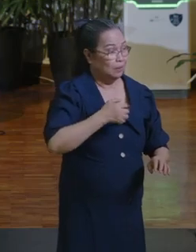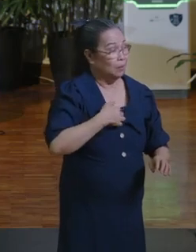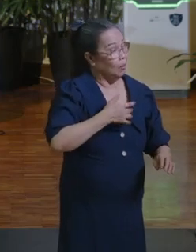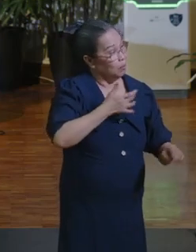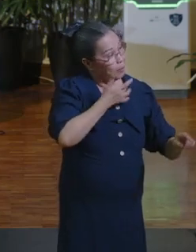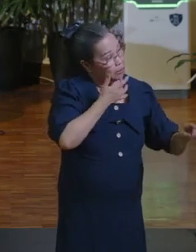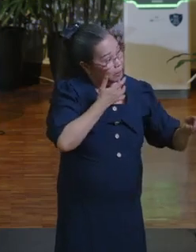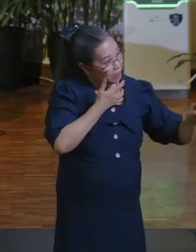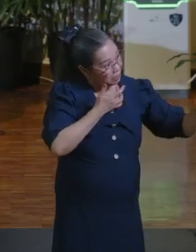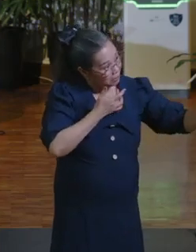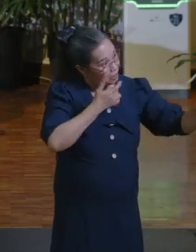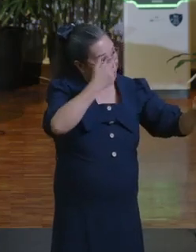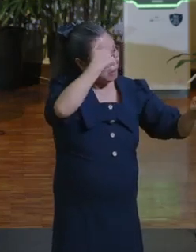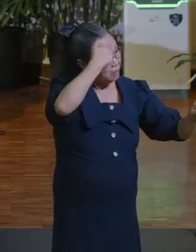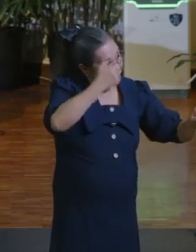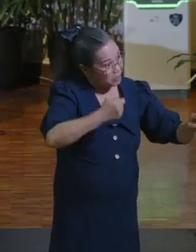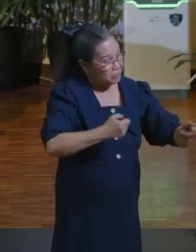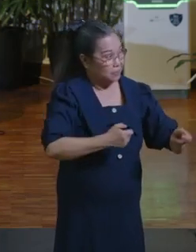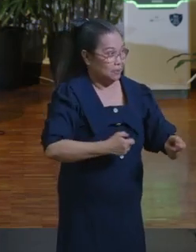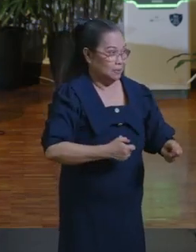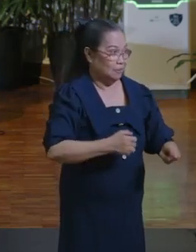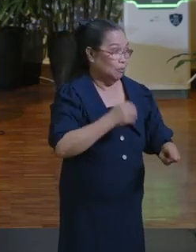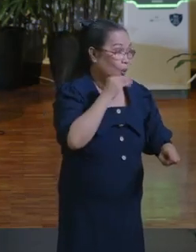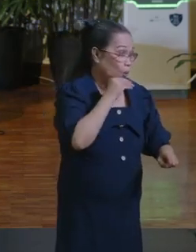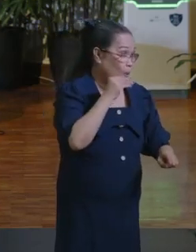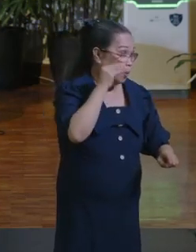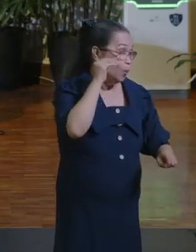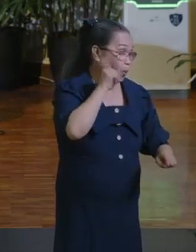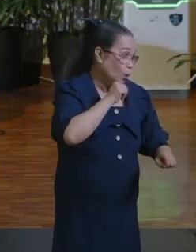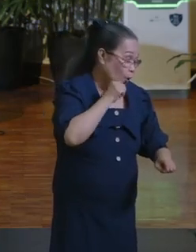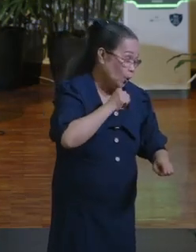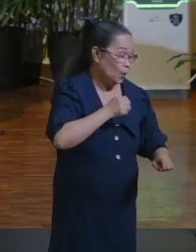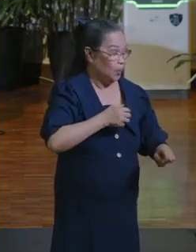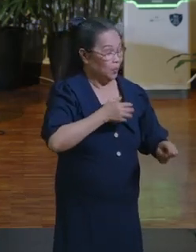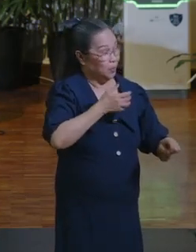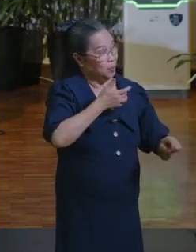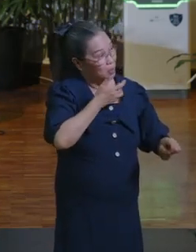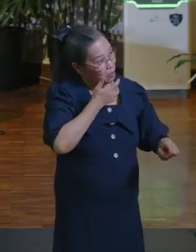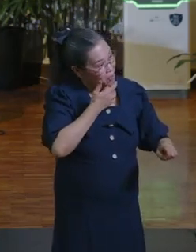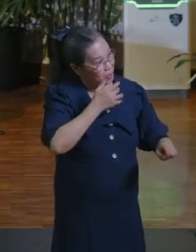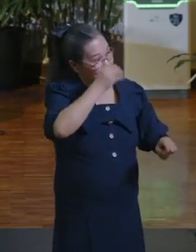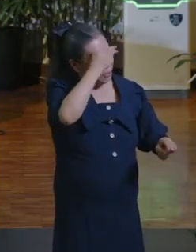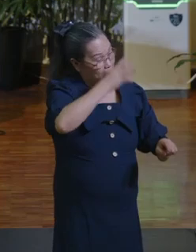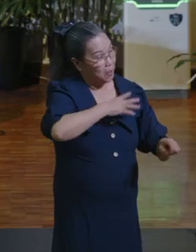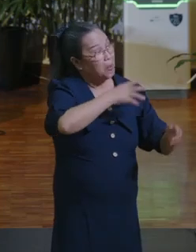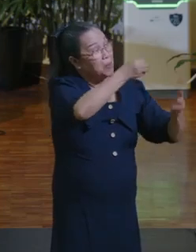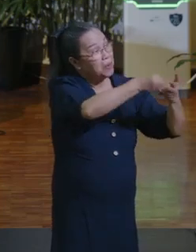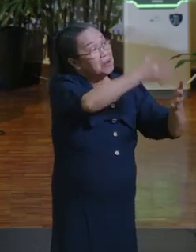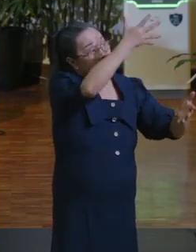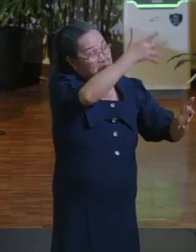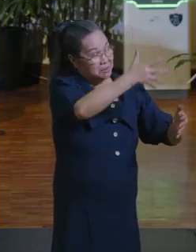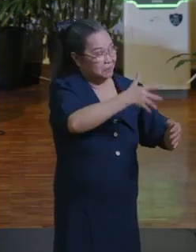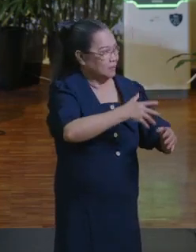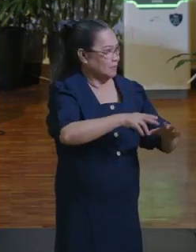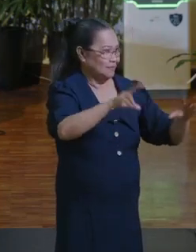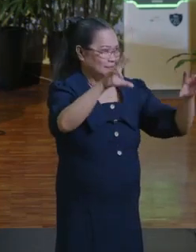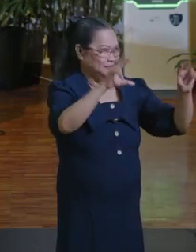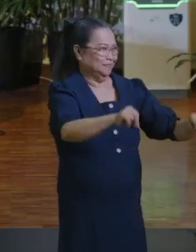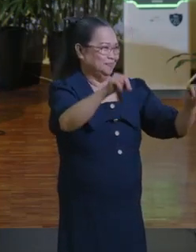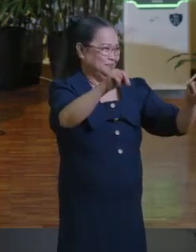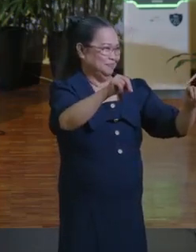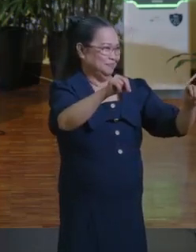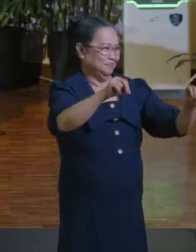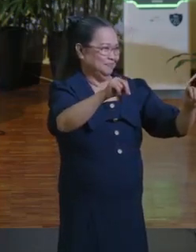ethnicity, on the basis of gender, or on the basis of social status. Ang lahat